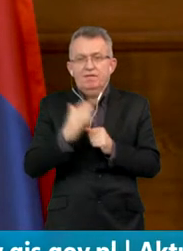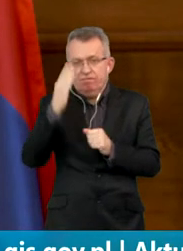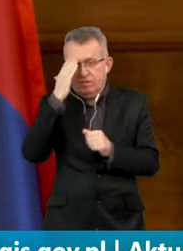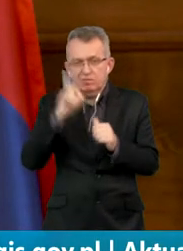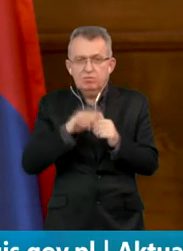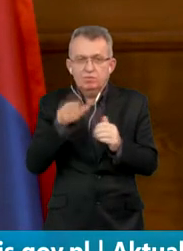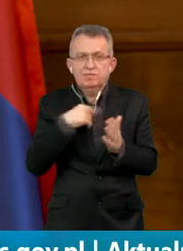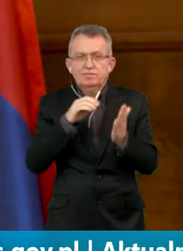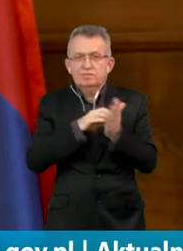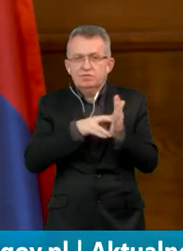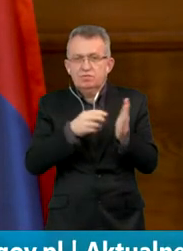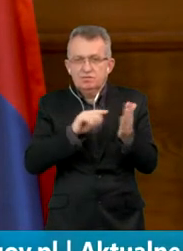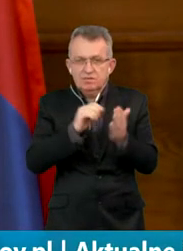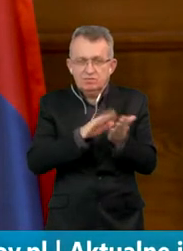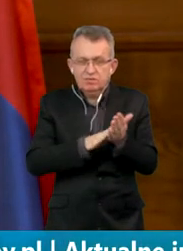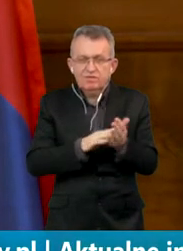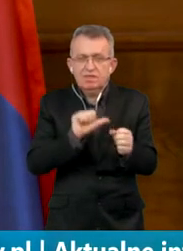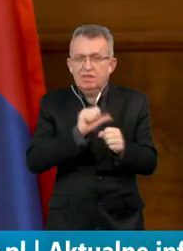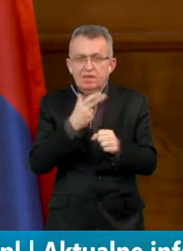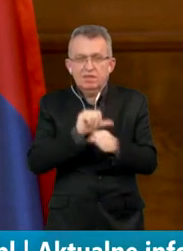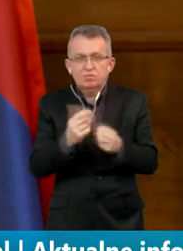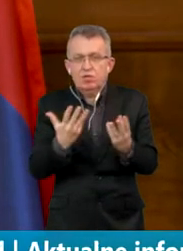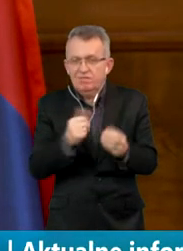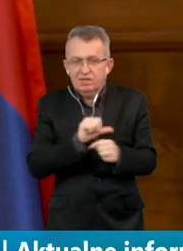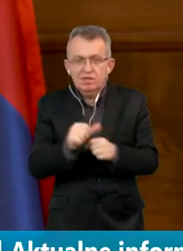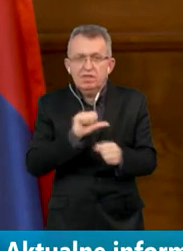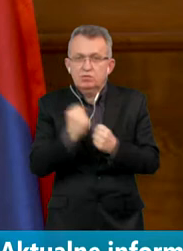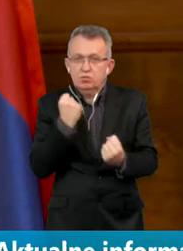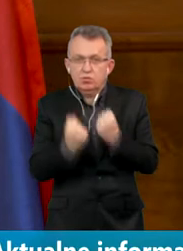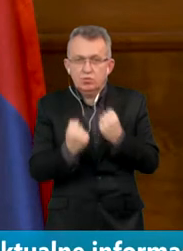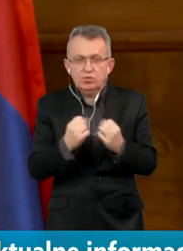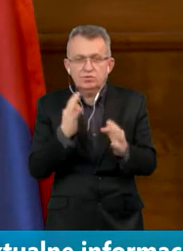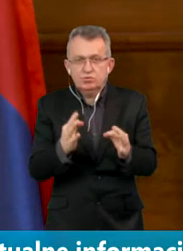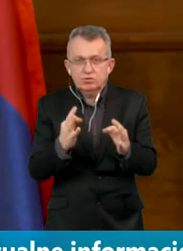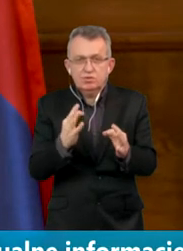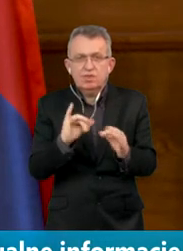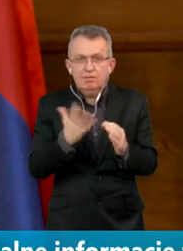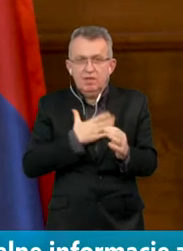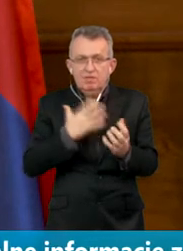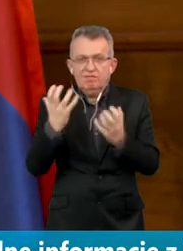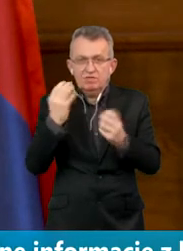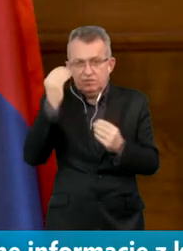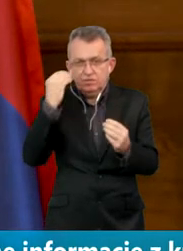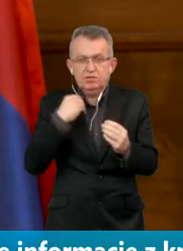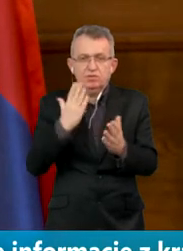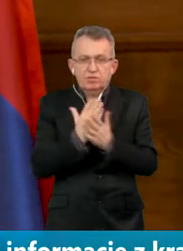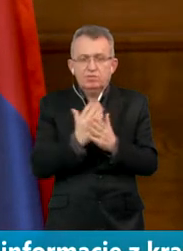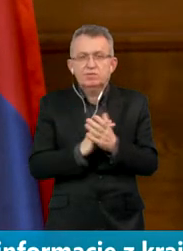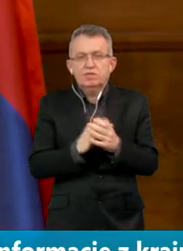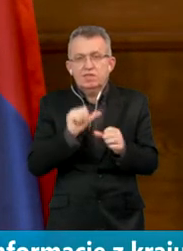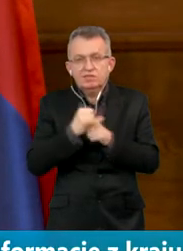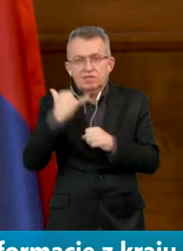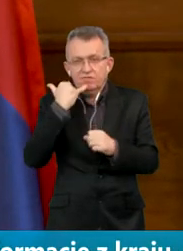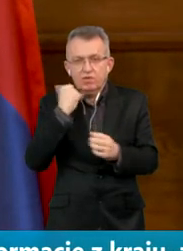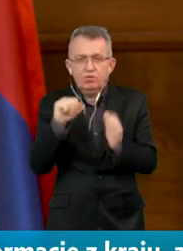można się rejestrować. Nie jest to łatwe, bo trudno dziś, jaką mamy wiedzę z informacji medialnych, dodzwonić